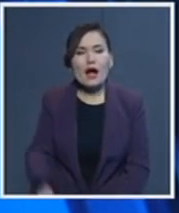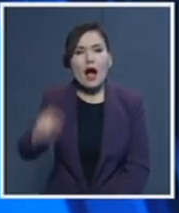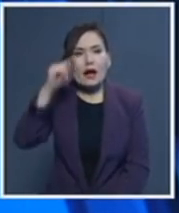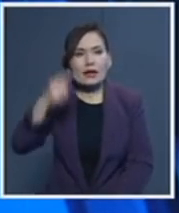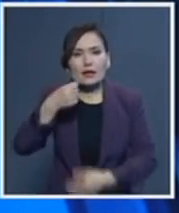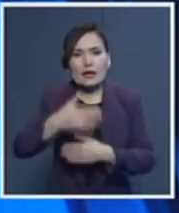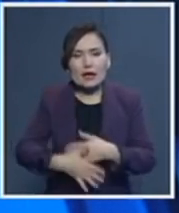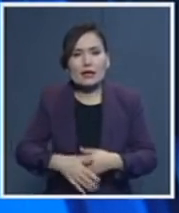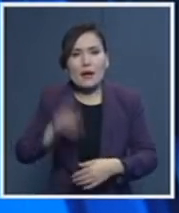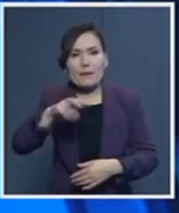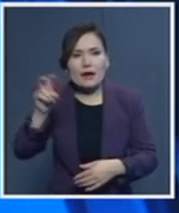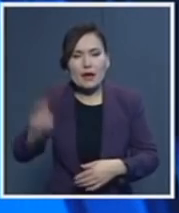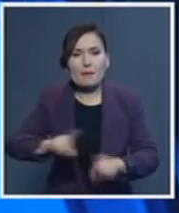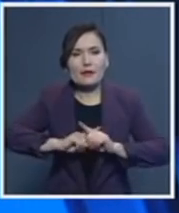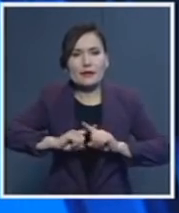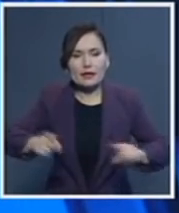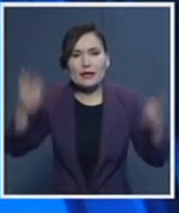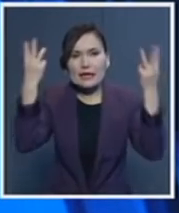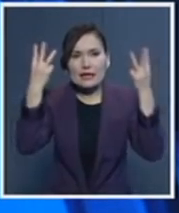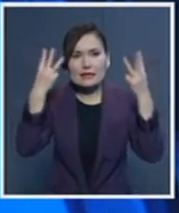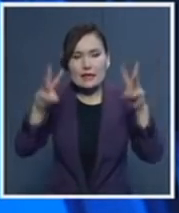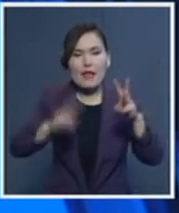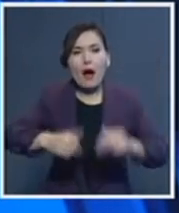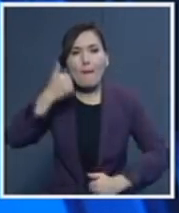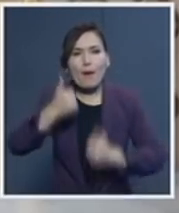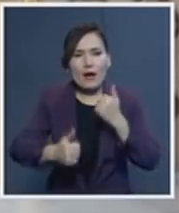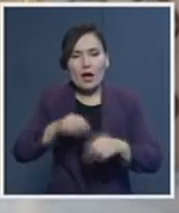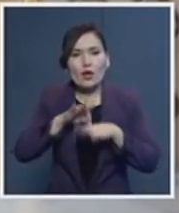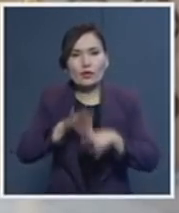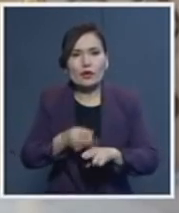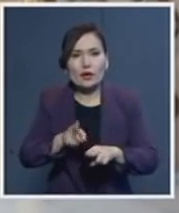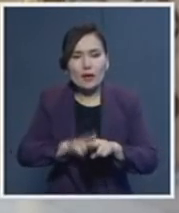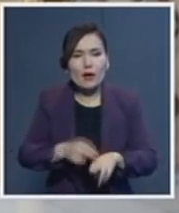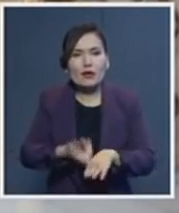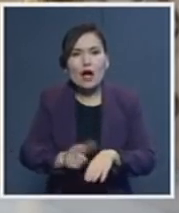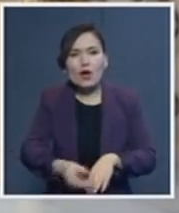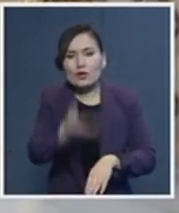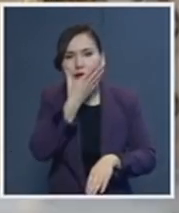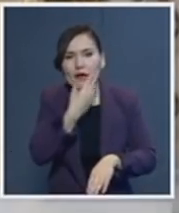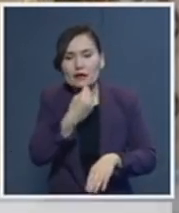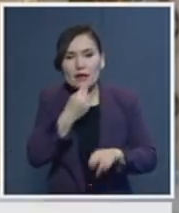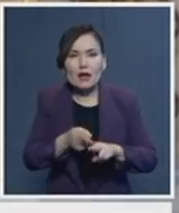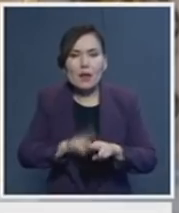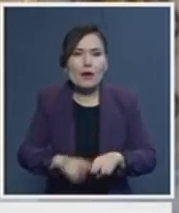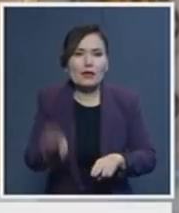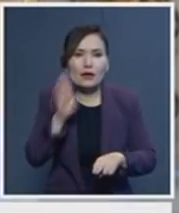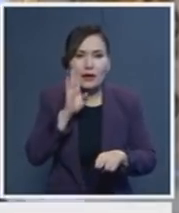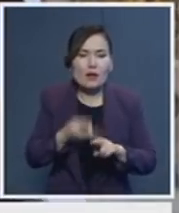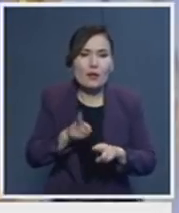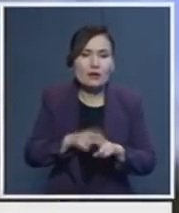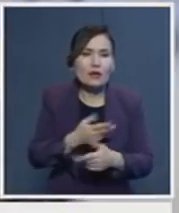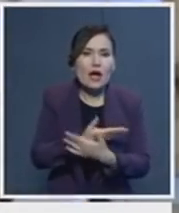Қырғызстан астанасы Бішкекте ерекше сән байқауы өтті. Мәдени шараға кезінде ұрланып, еркінен тыс тұрмысқа шыққан қыз келіншектер мен